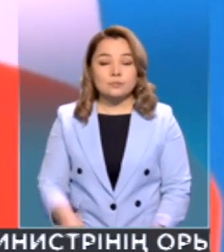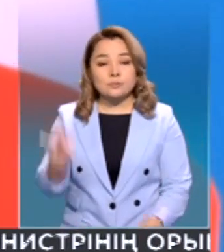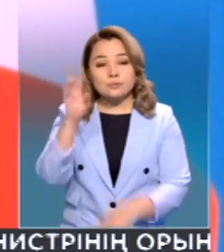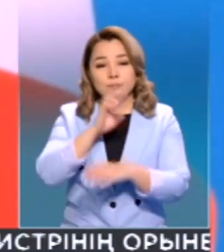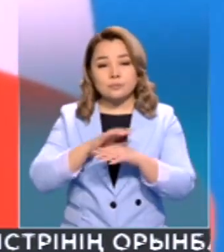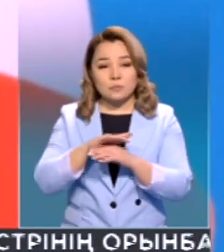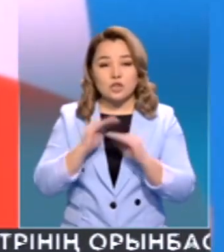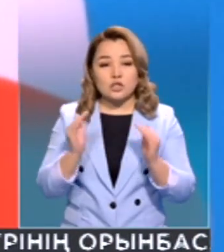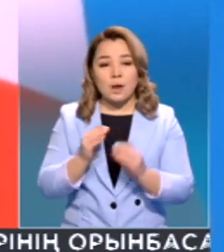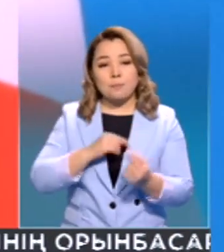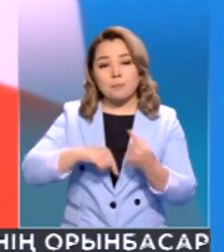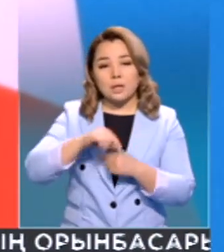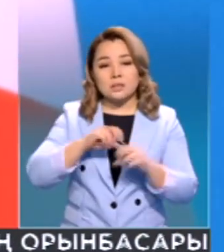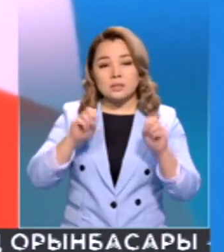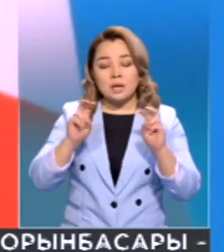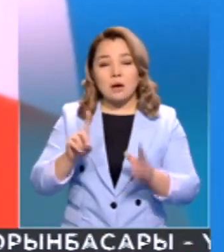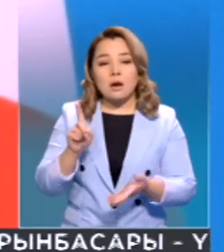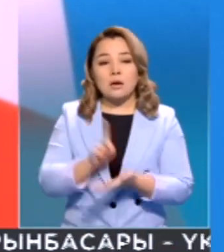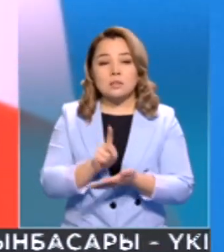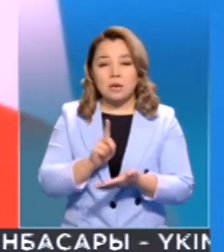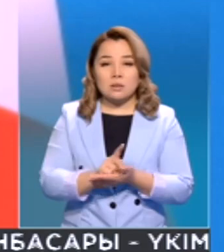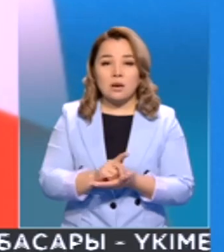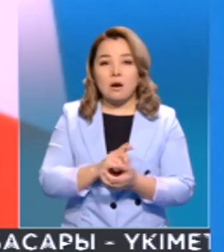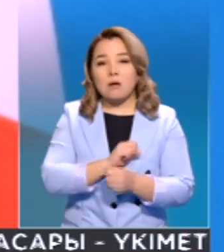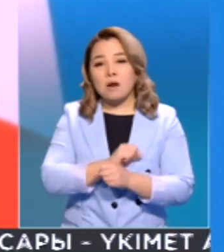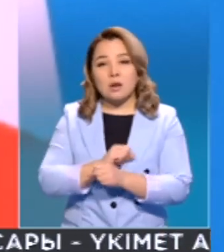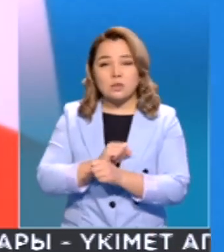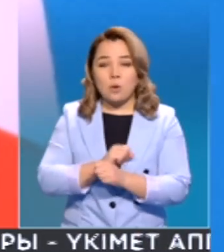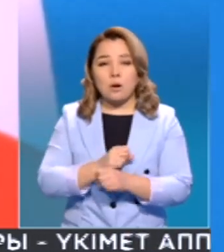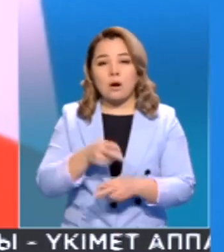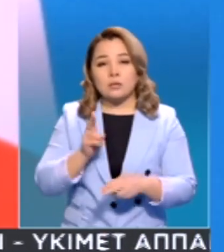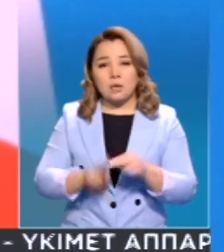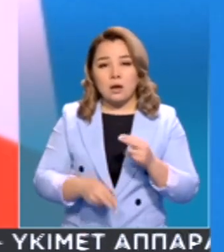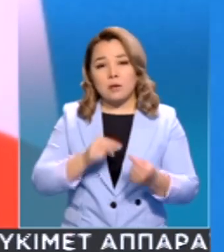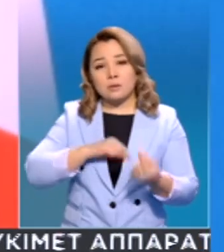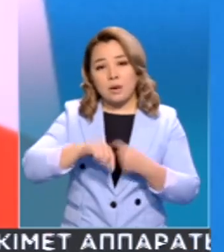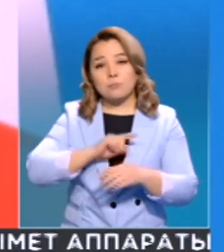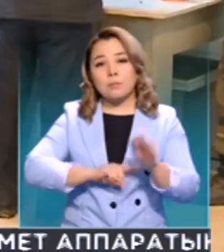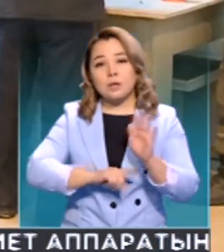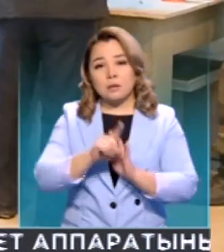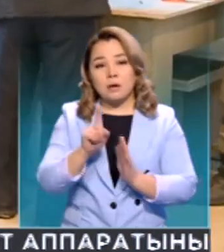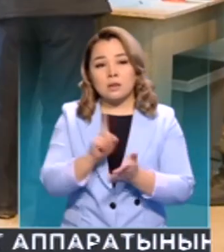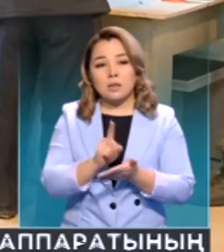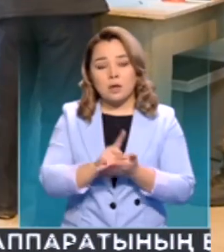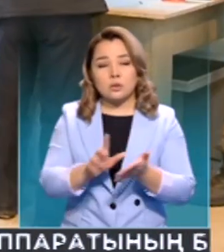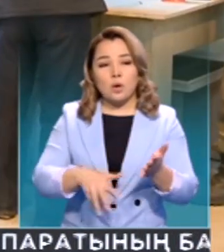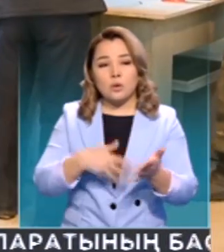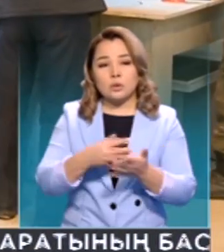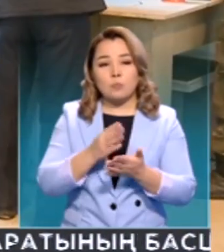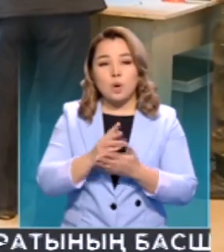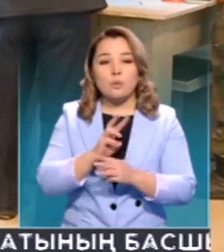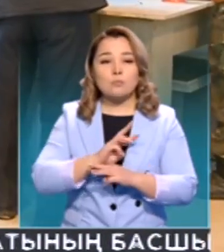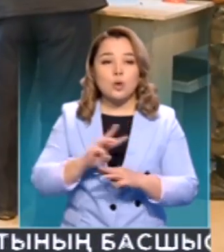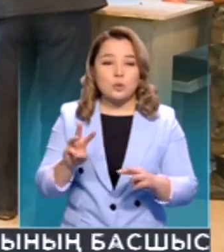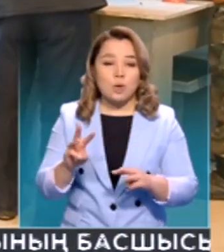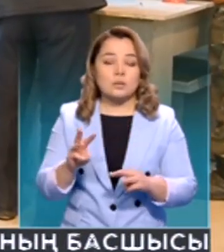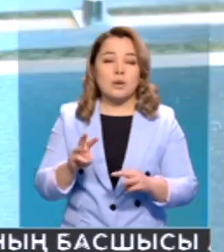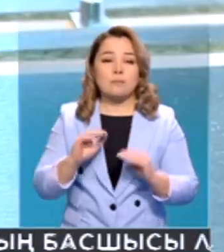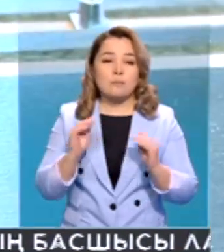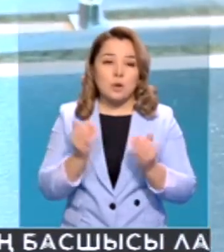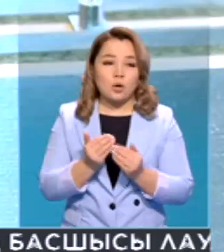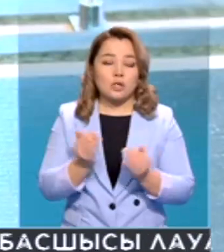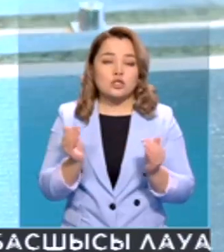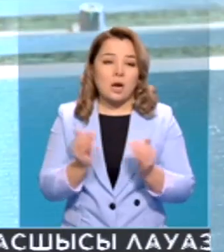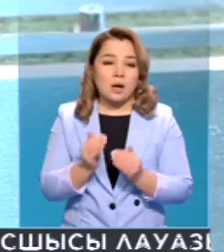Елімізде шағын бизнеске арналған салықтық каникул аяқталды. Кәсіпкерлер енді биылдан бастап салық төлей бастайды. Миллионнан астам микро және